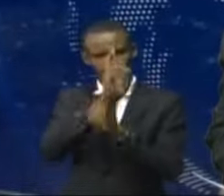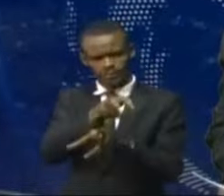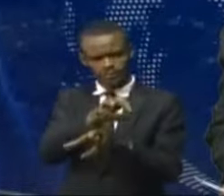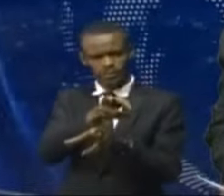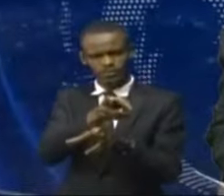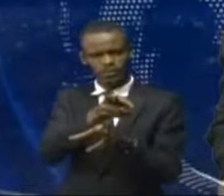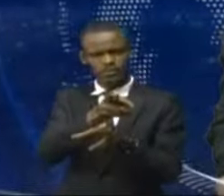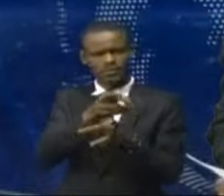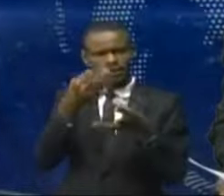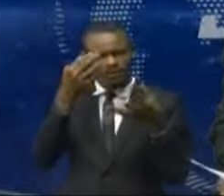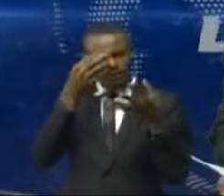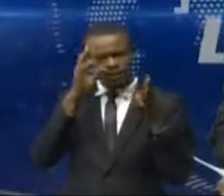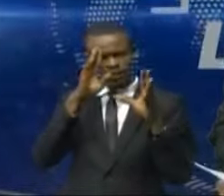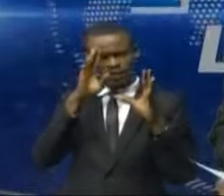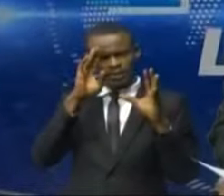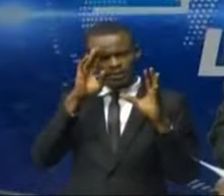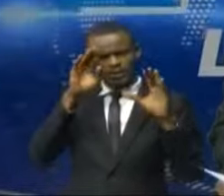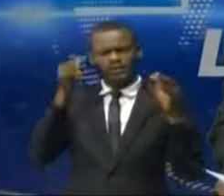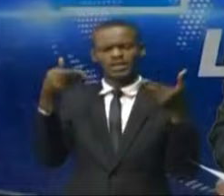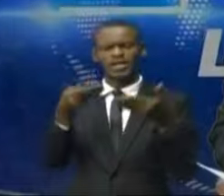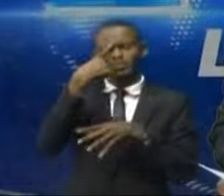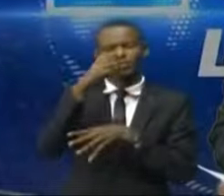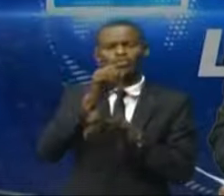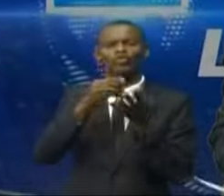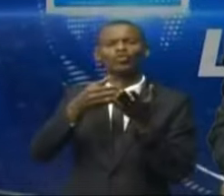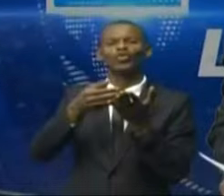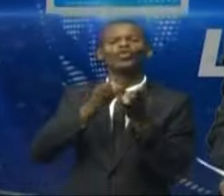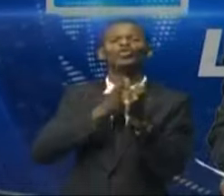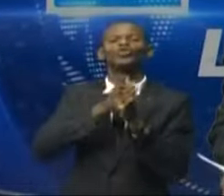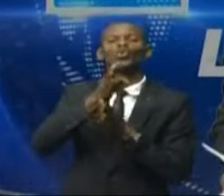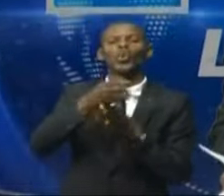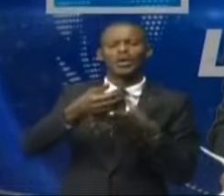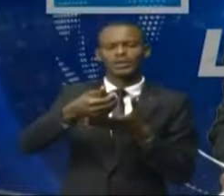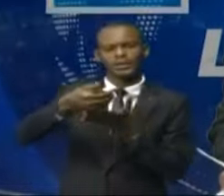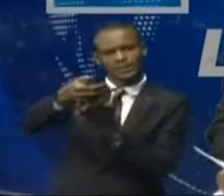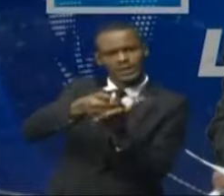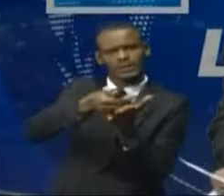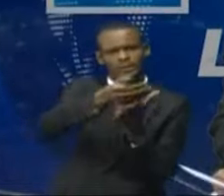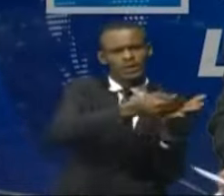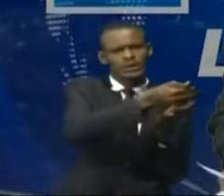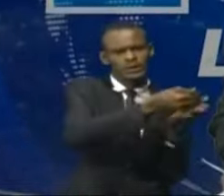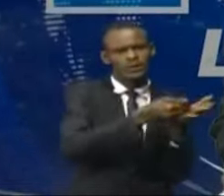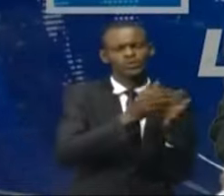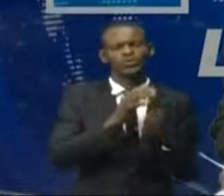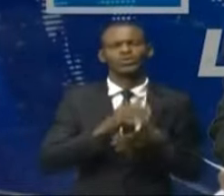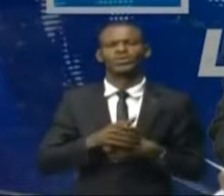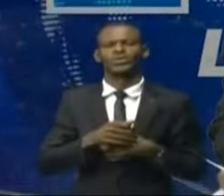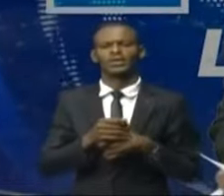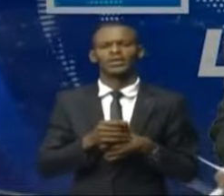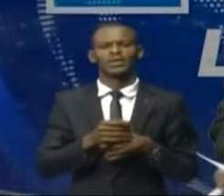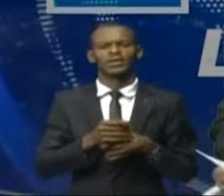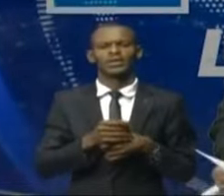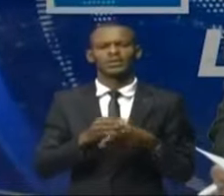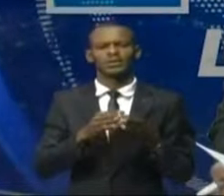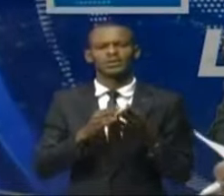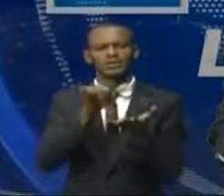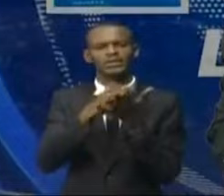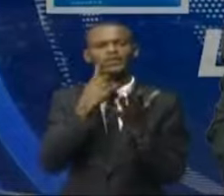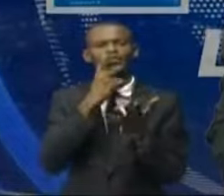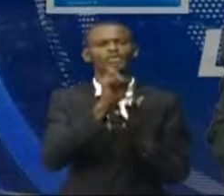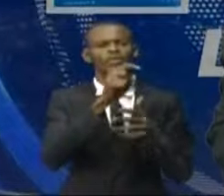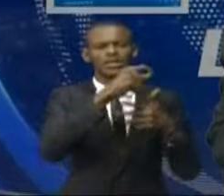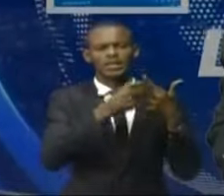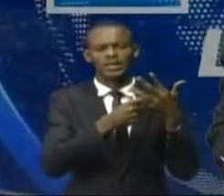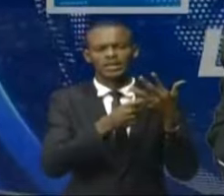droits d'exploitation. Il va sans dire que ces obligations sont cumulatives, par conséquent,